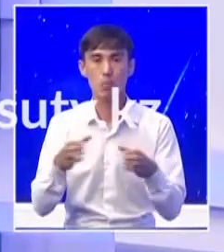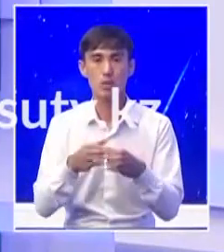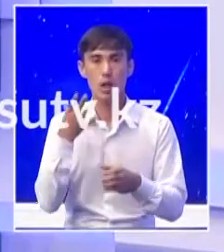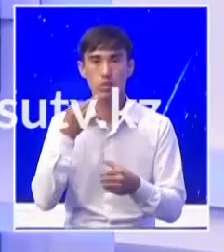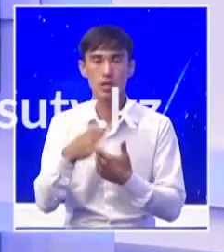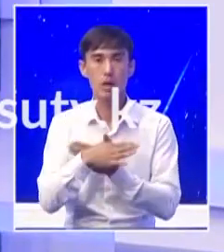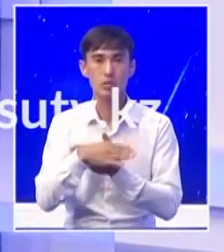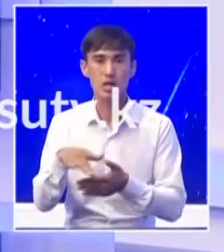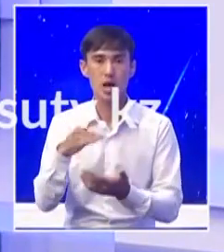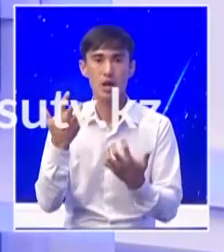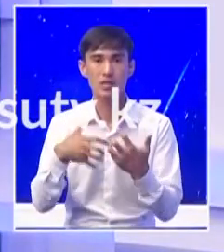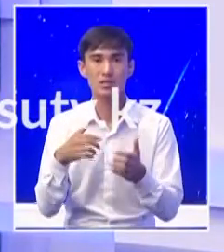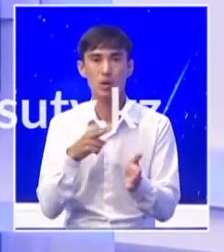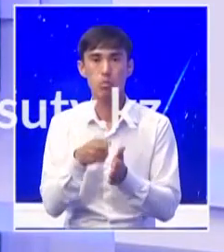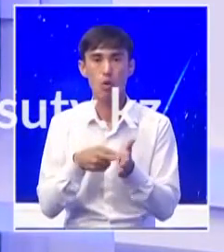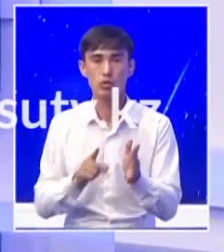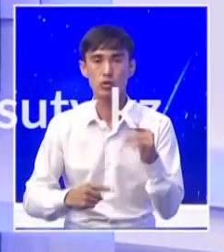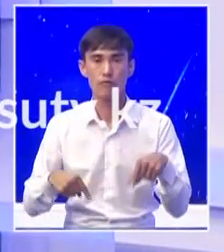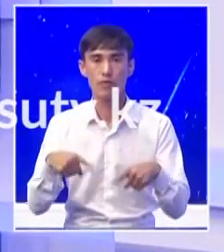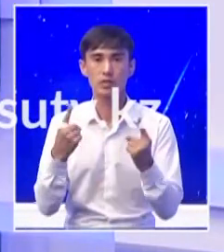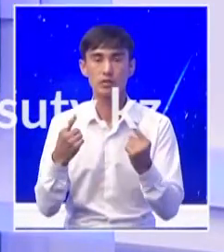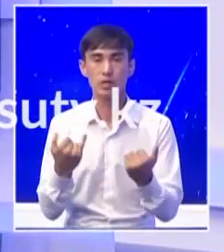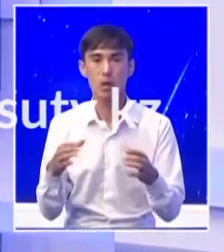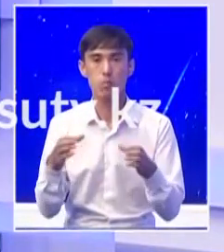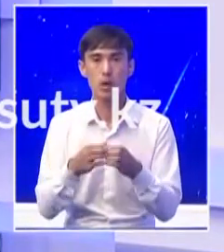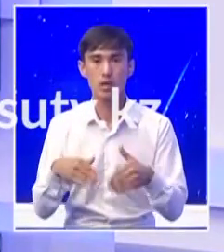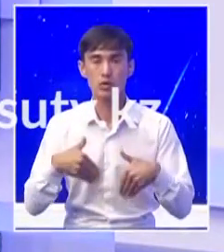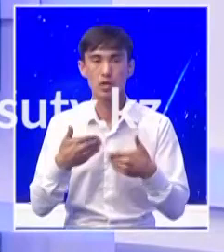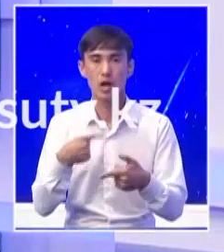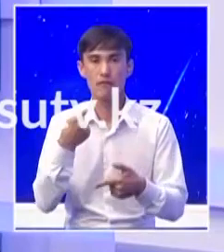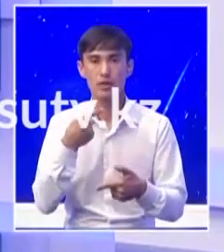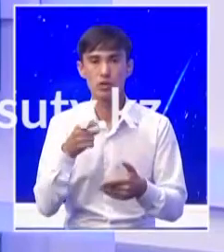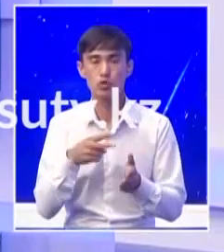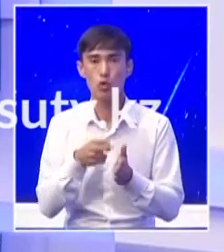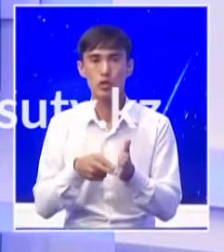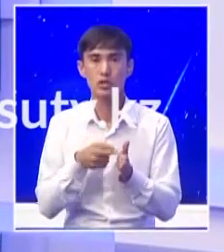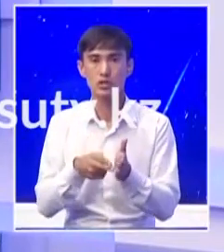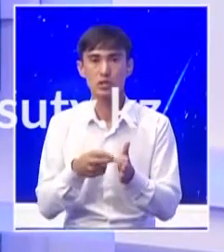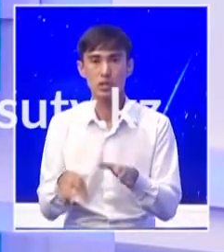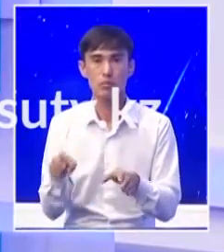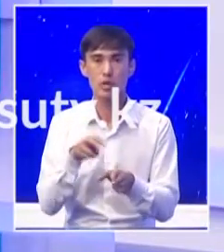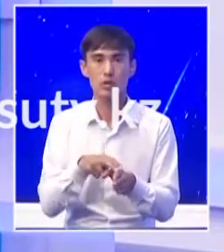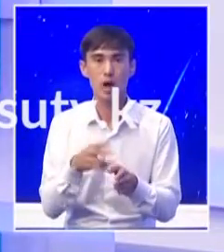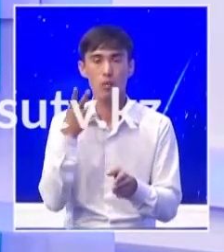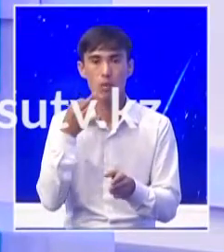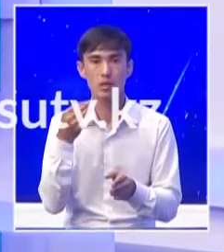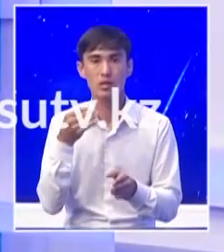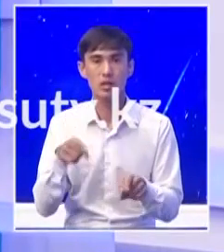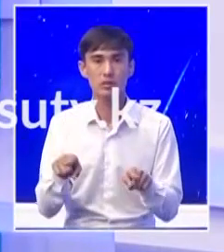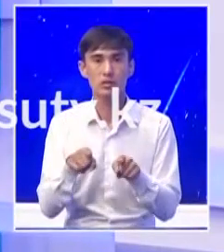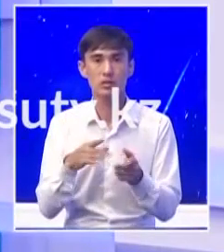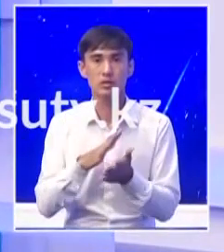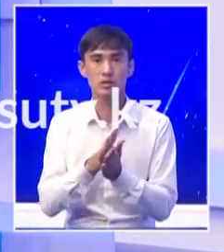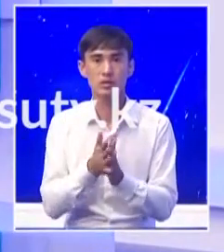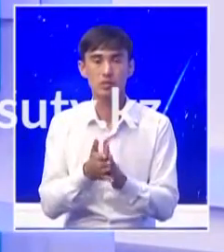арасындағы қаламаңы пойызын қайта жолға шығарды. Компания өкілдерінің айтуынша жолаушылардың рельсті көлікке мінуі Алматыдағы көлік